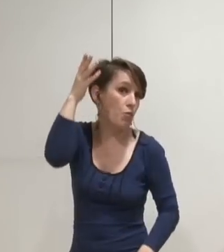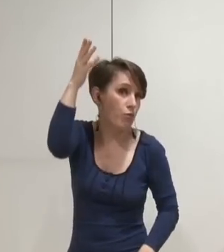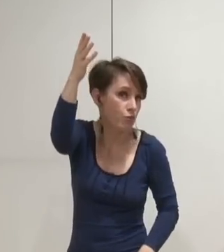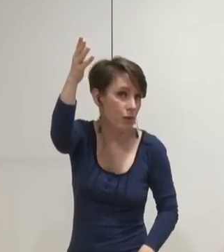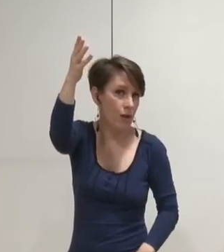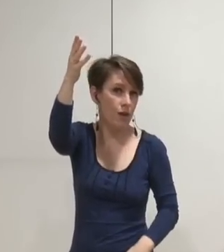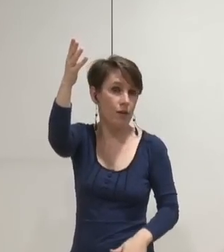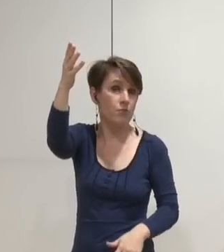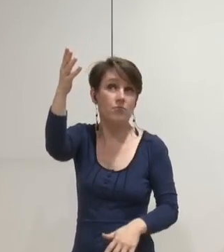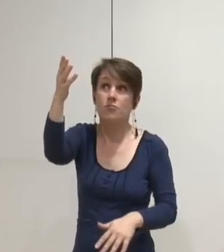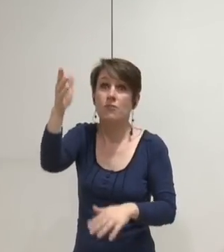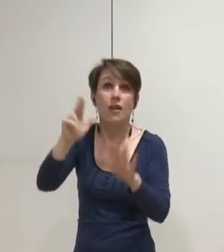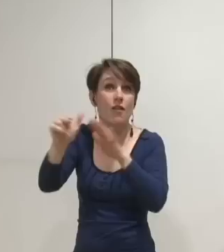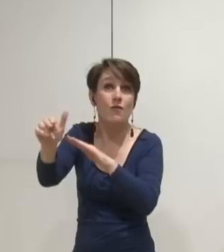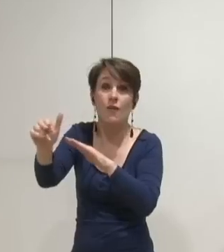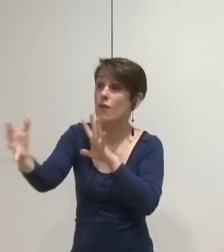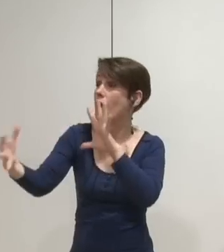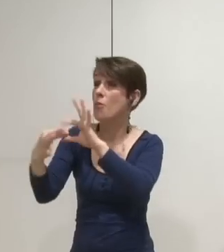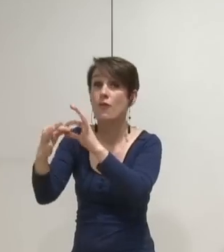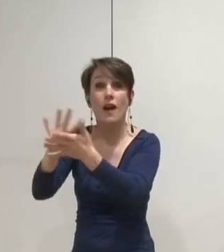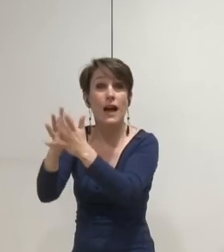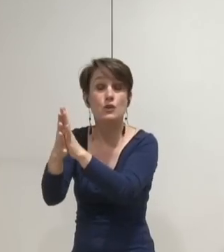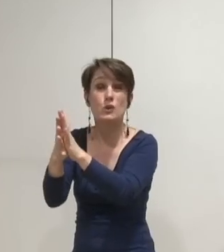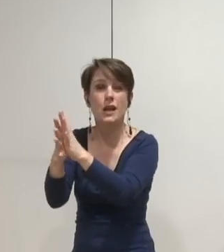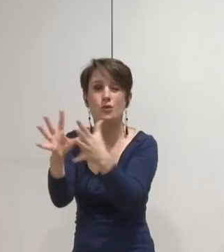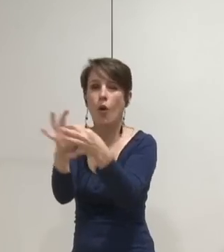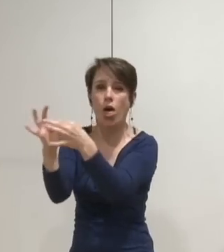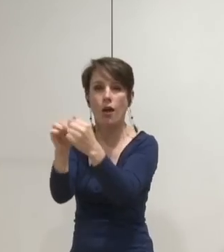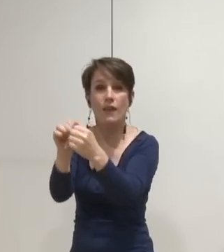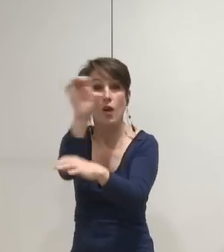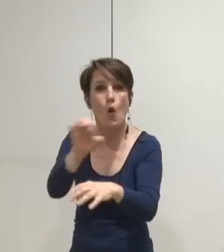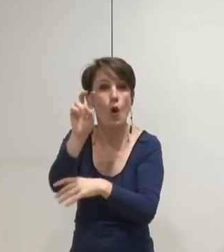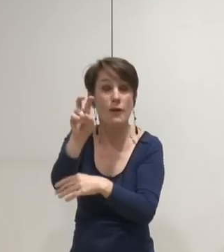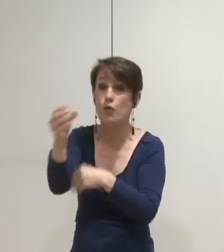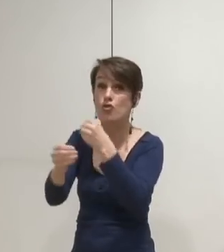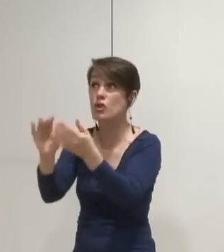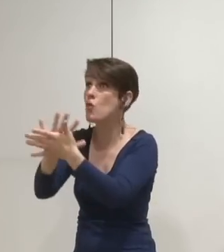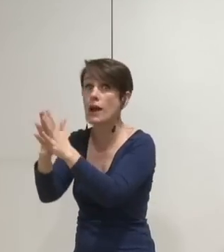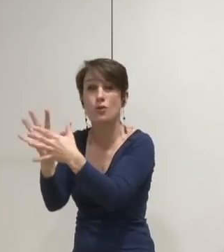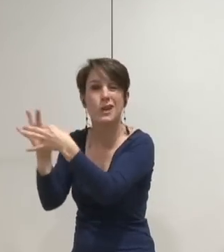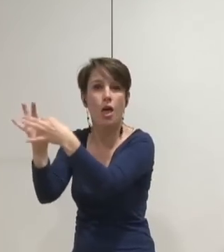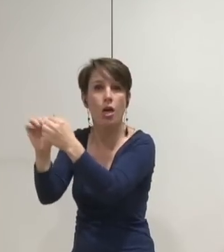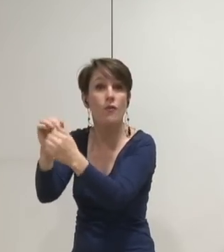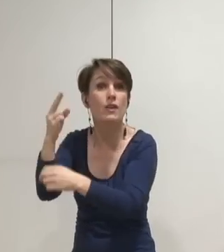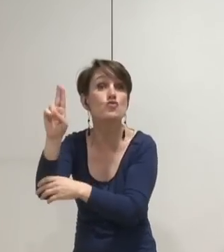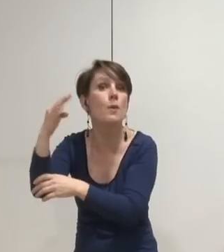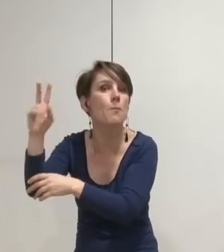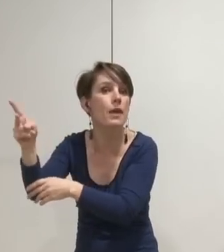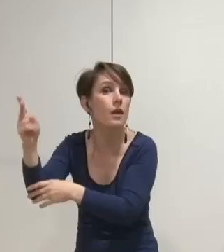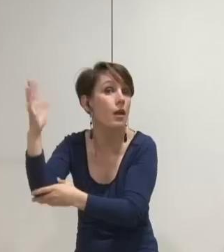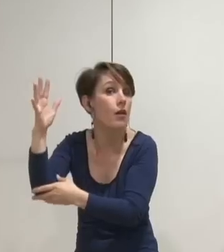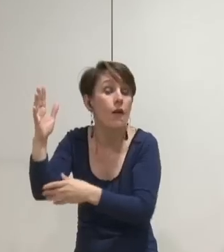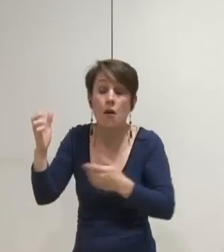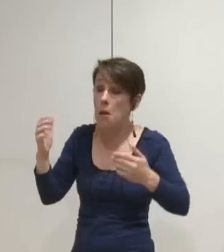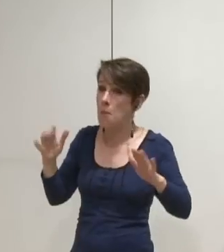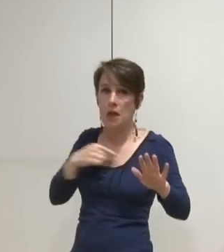soient proches d'Europe Écologie ou soi proche de l'UMP pourquoi pas mais ce n'est pas ça qui est regardé c'est la nature de la prestation